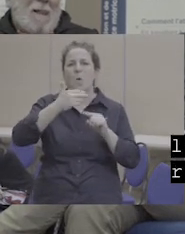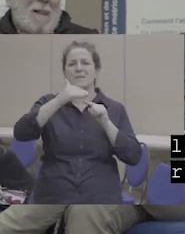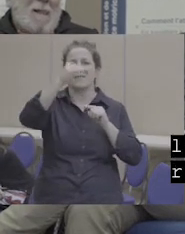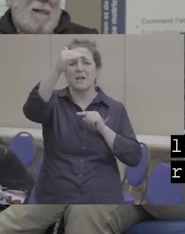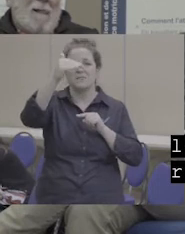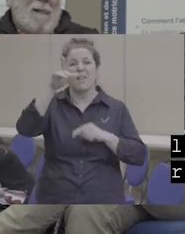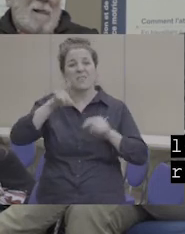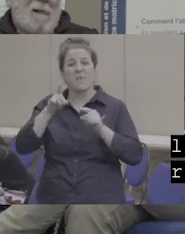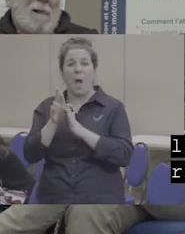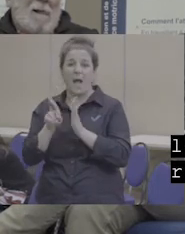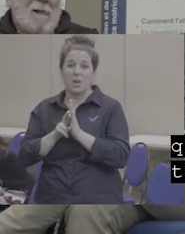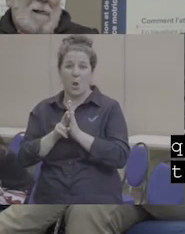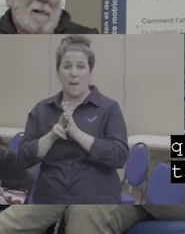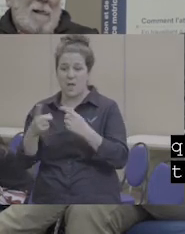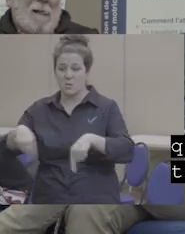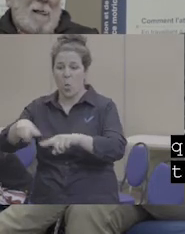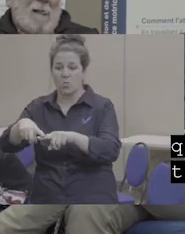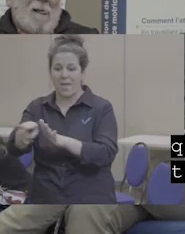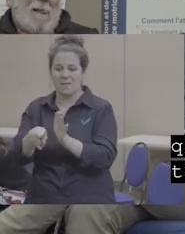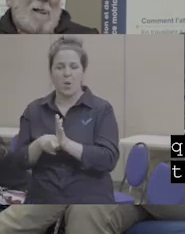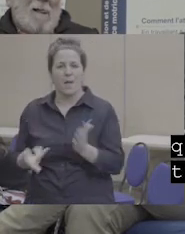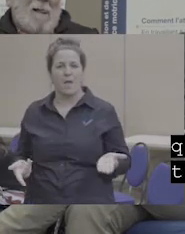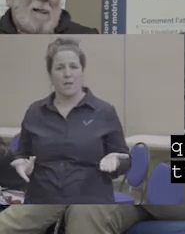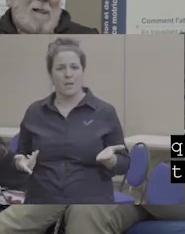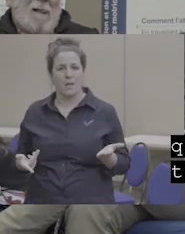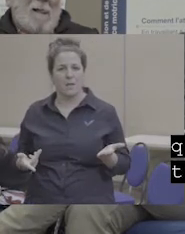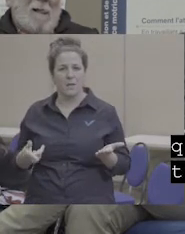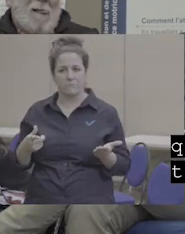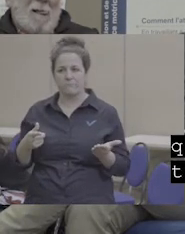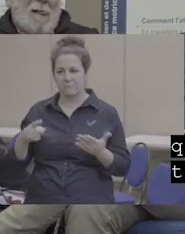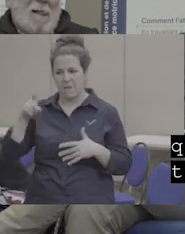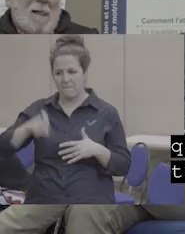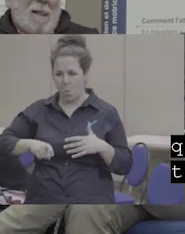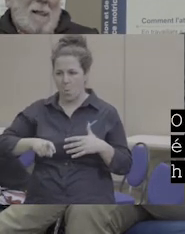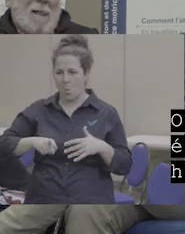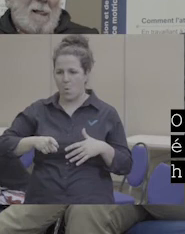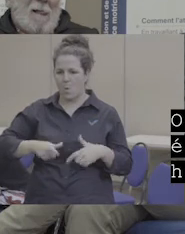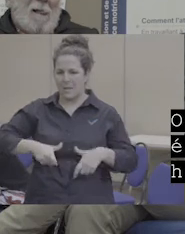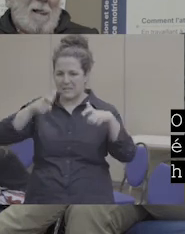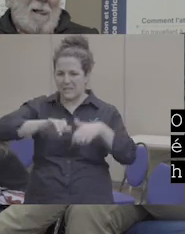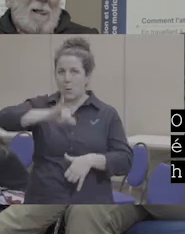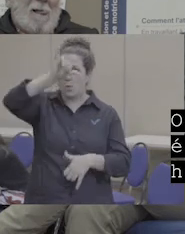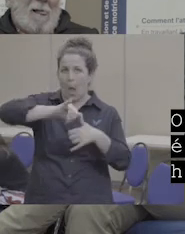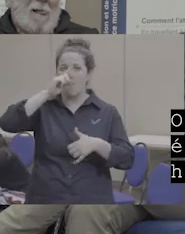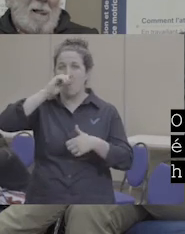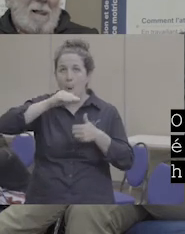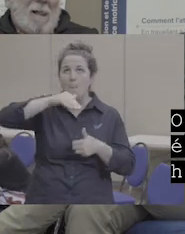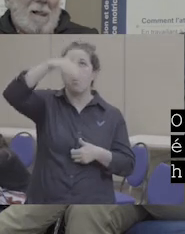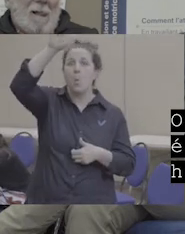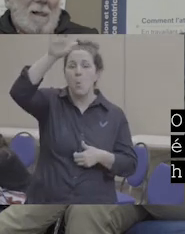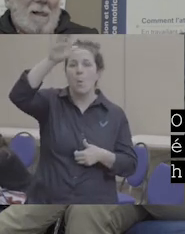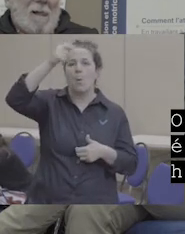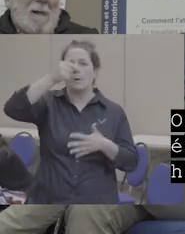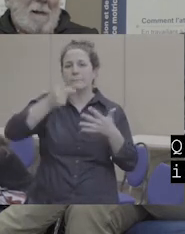le règlement de zonage qui oblige des édifices à telle hauteur. On ne peut pas faire des édifices plus hauts